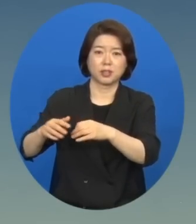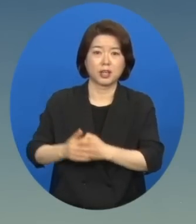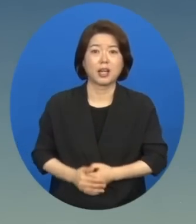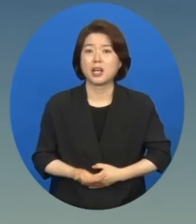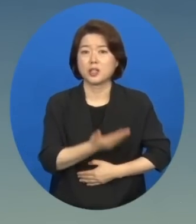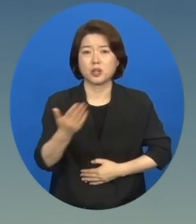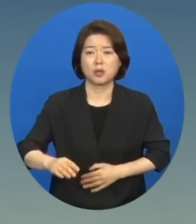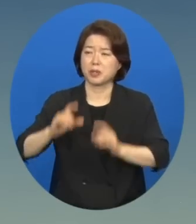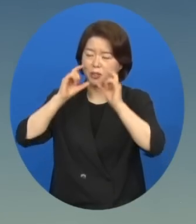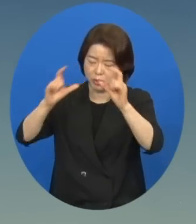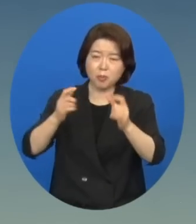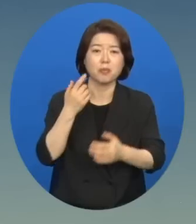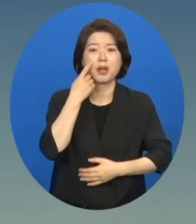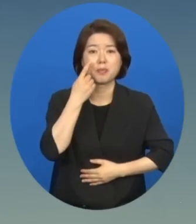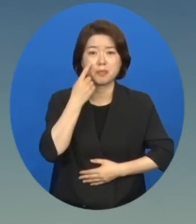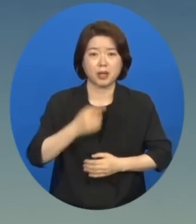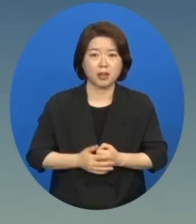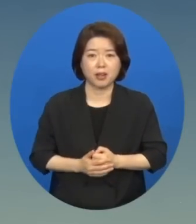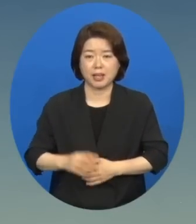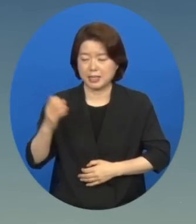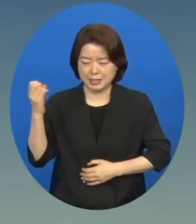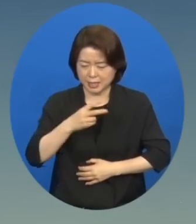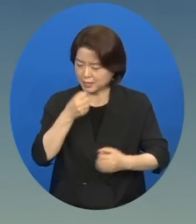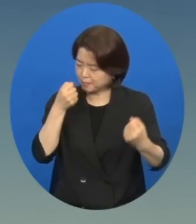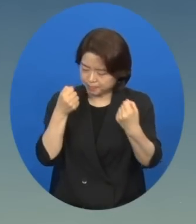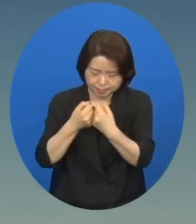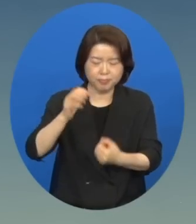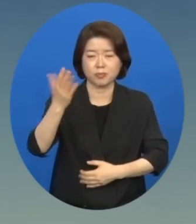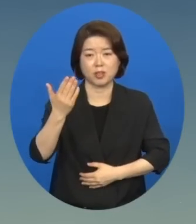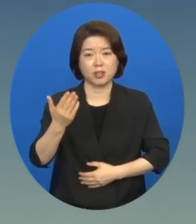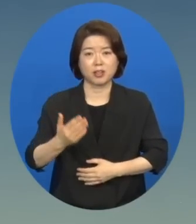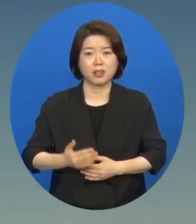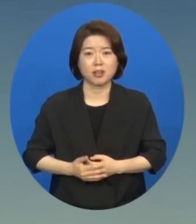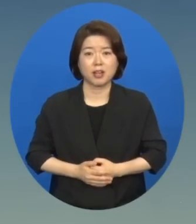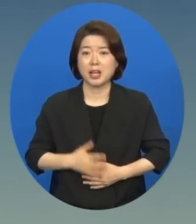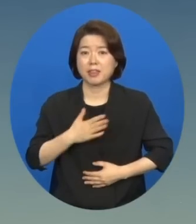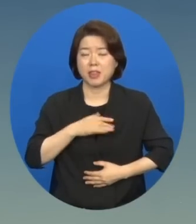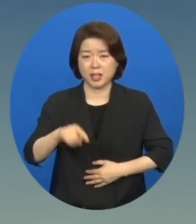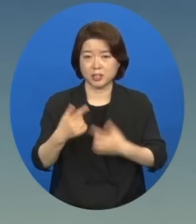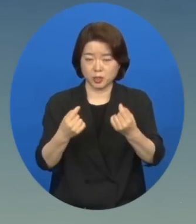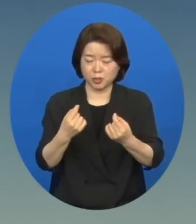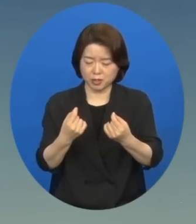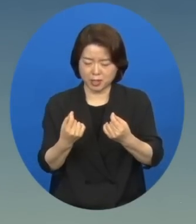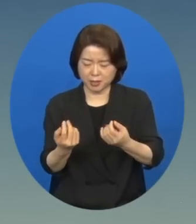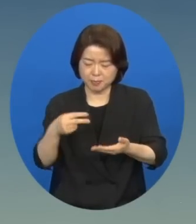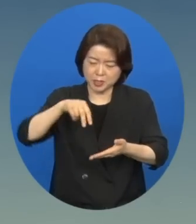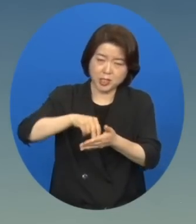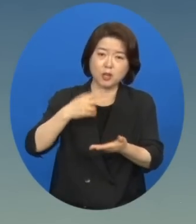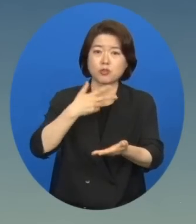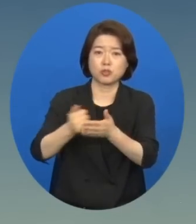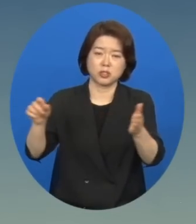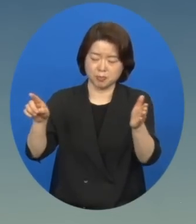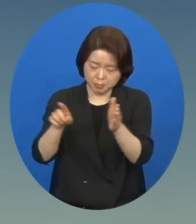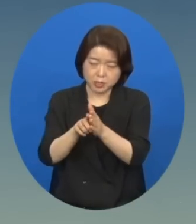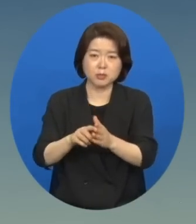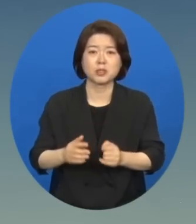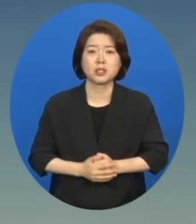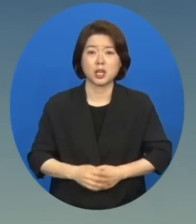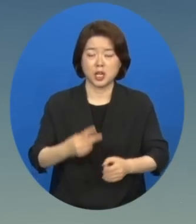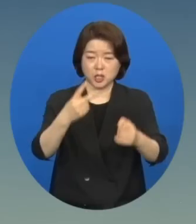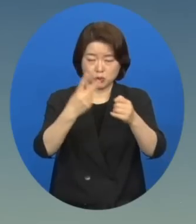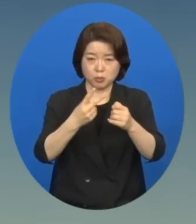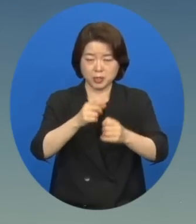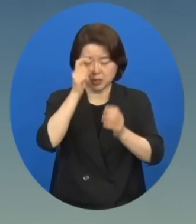여러분 이렇게 선포하세요. 다시 싸울 겁니다. 저는 그렇게 세우실 주님을 믿습니다. 두 번째